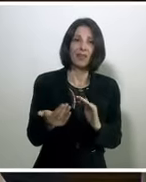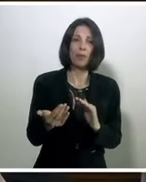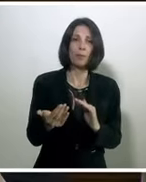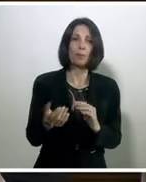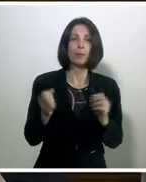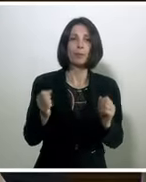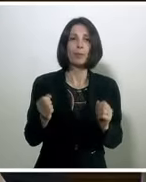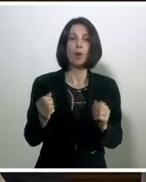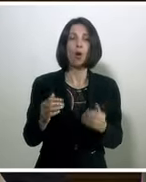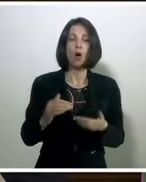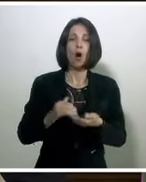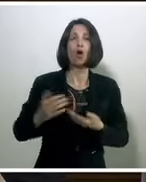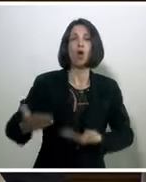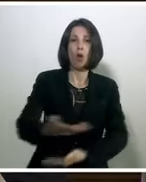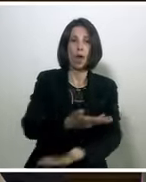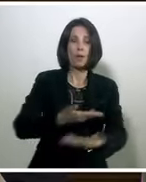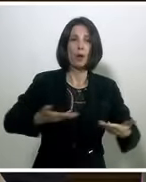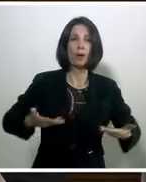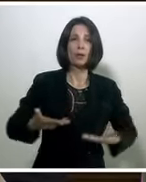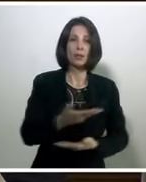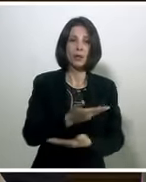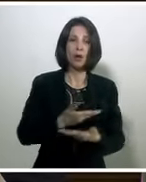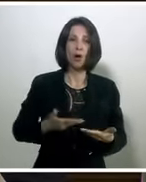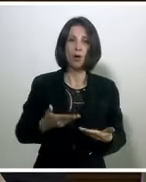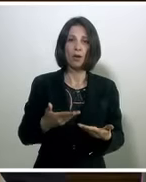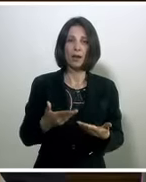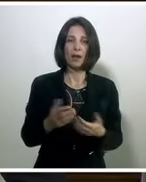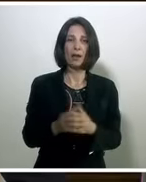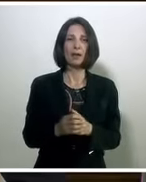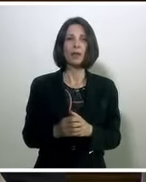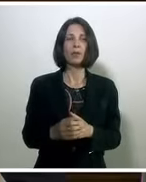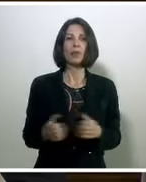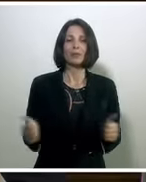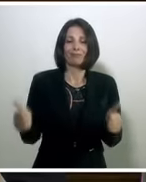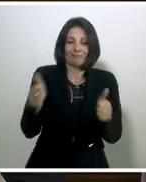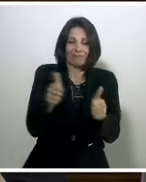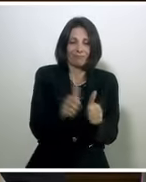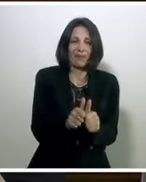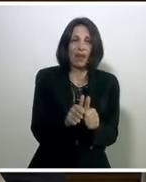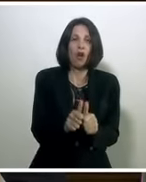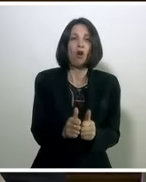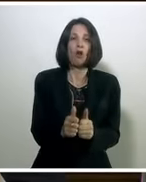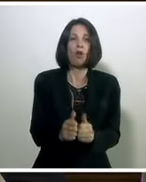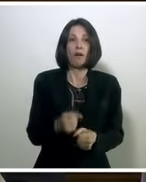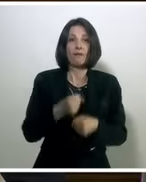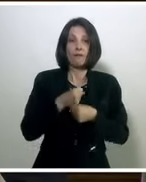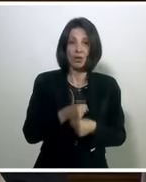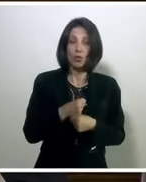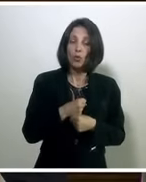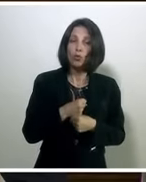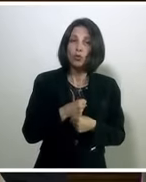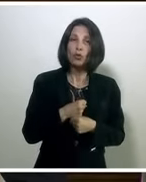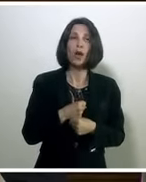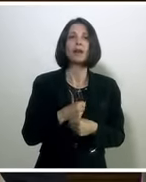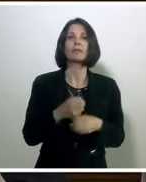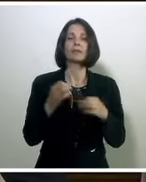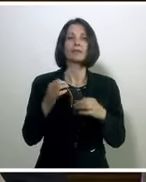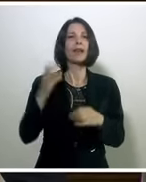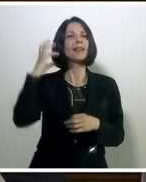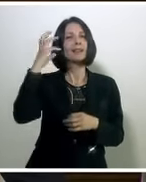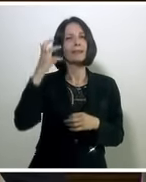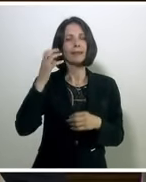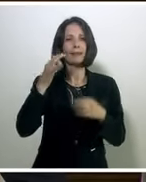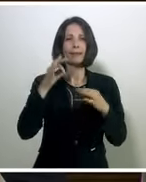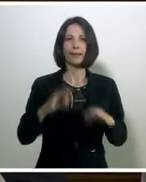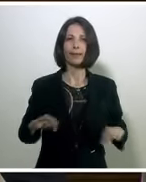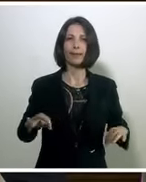centro dell'agenda politica e desidereranno di stare a fianco con fiducia alle istituzioni dignità coraggio onestà